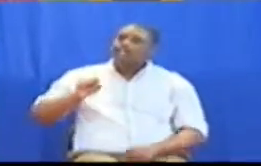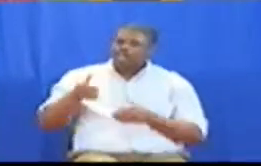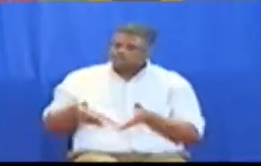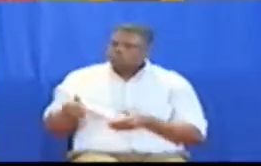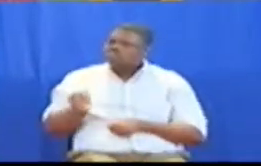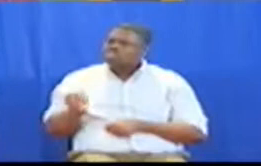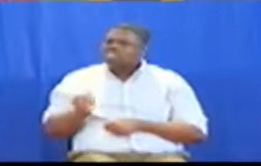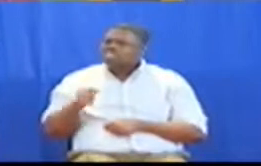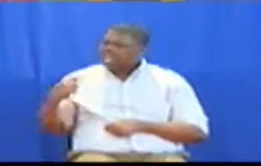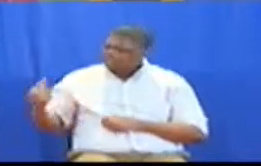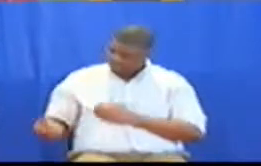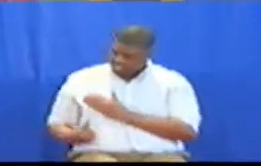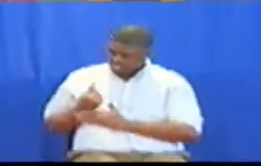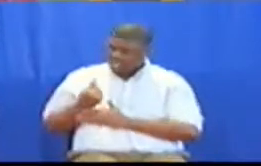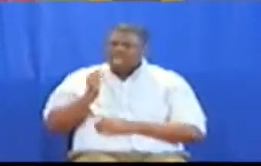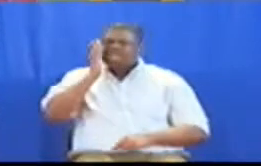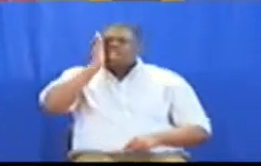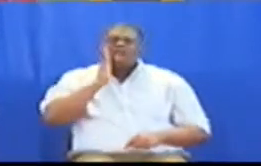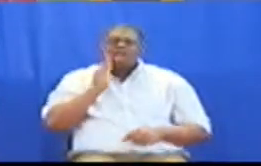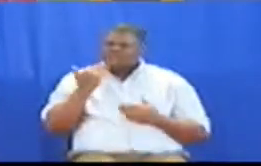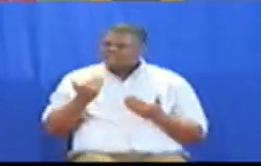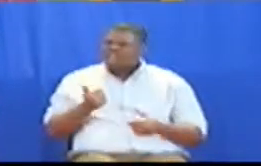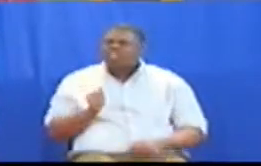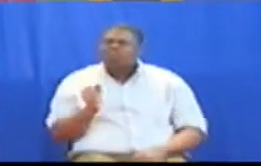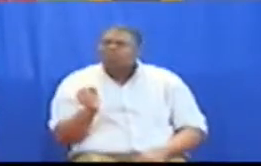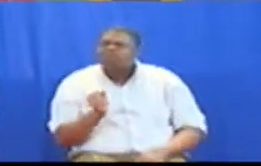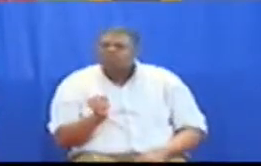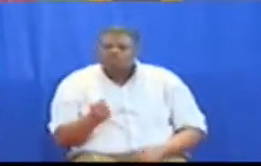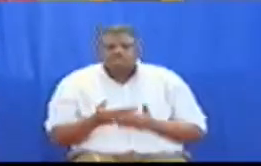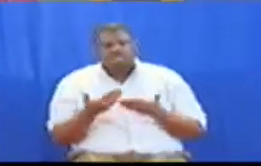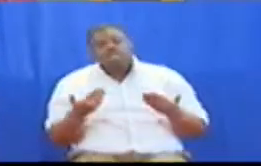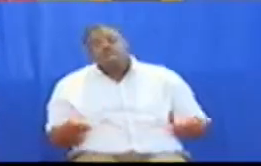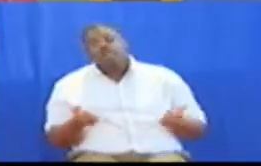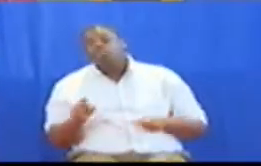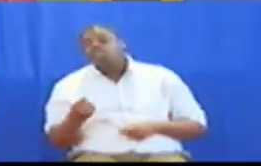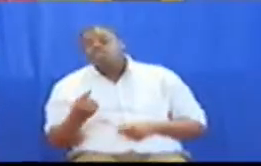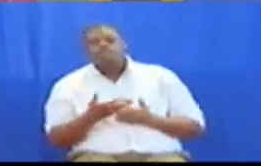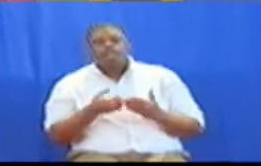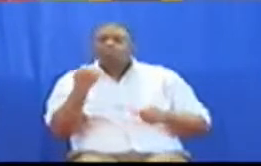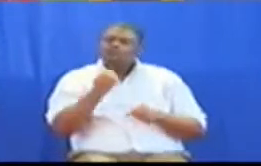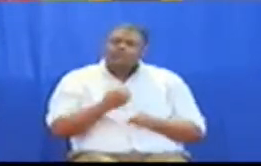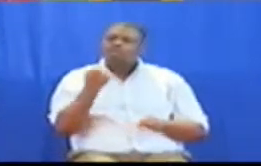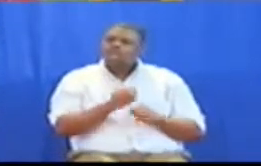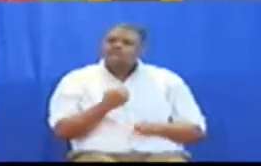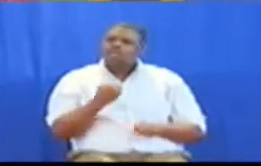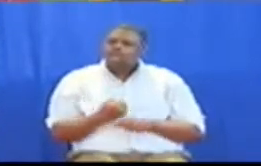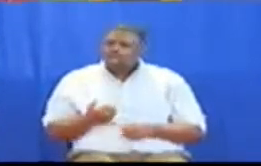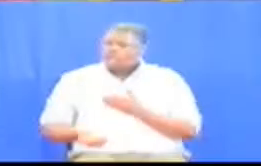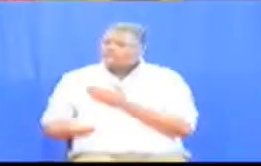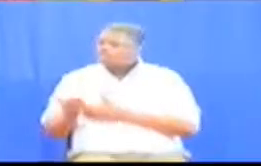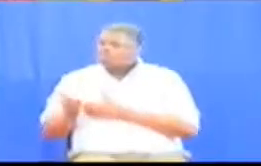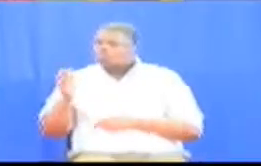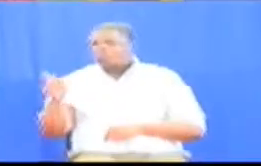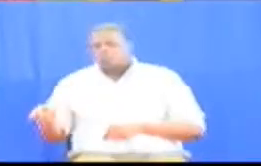ameingia kijana, lakini sasa hivi naona amezeeka. Ni kwa sababu ya kuchapa kazi. Asubuhi huku,